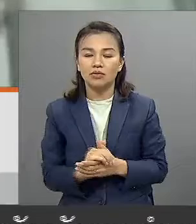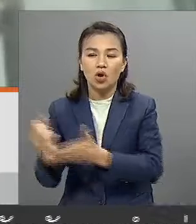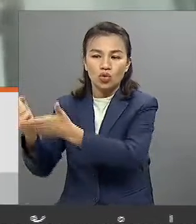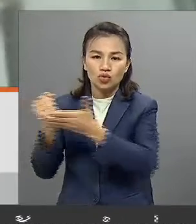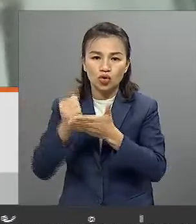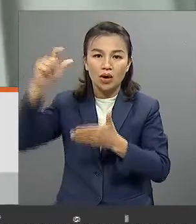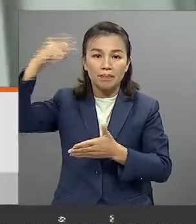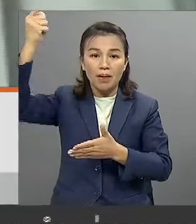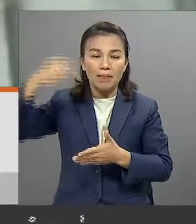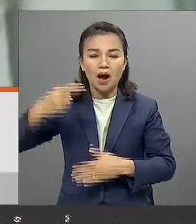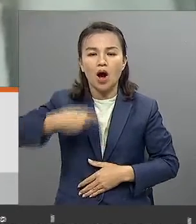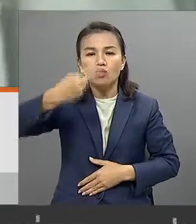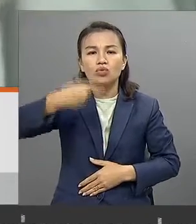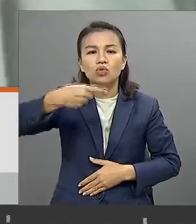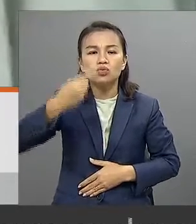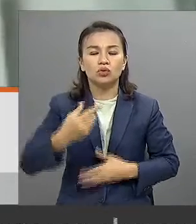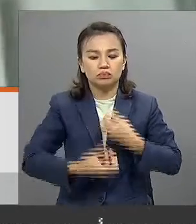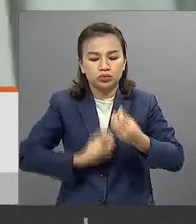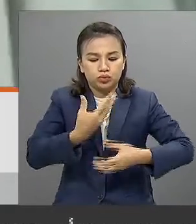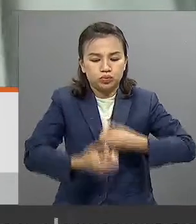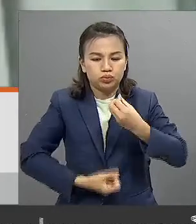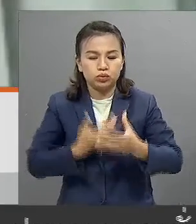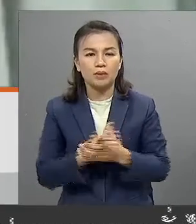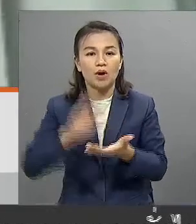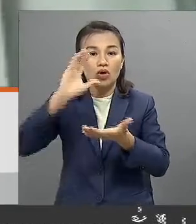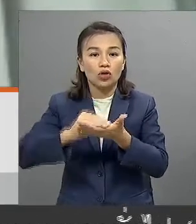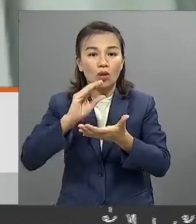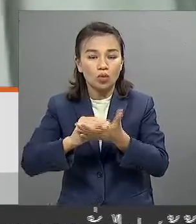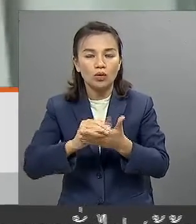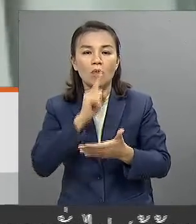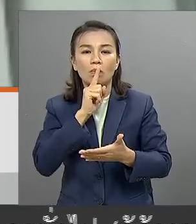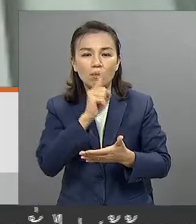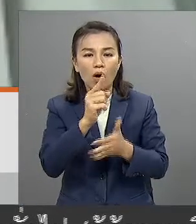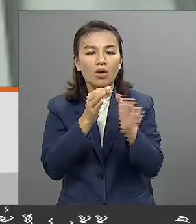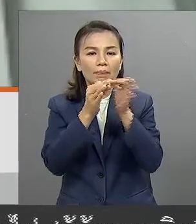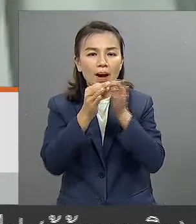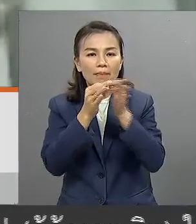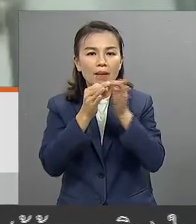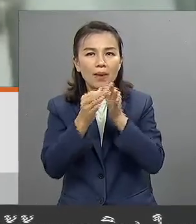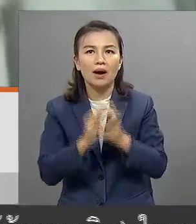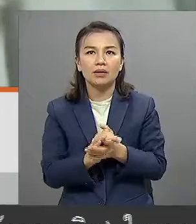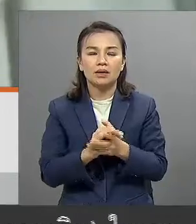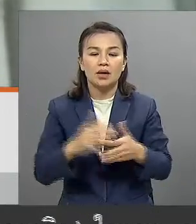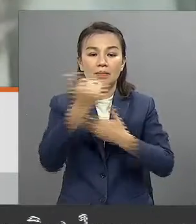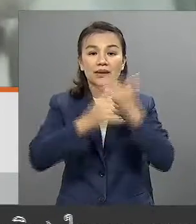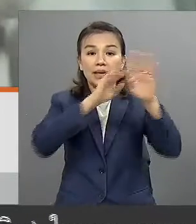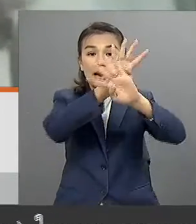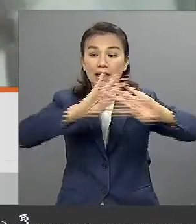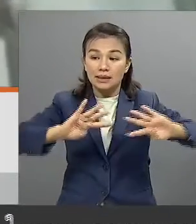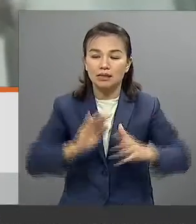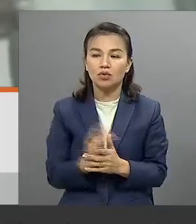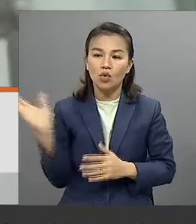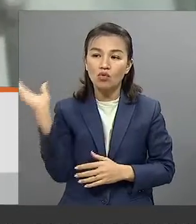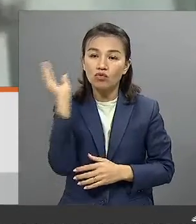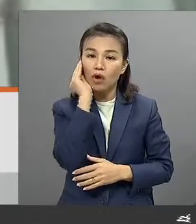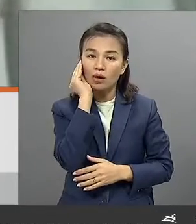แสดงความคิดเห็นเข้ามาอัพเดทเข้ามาอธิบายนะครับและอาเซียนจะรับฟังนะคะอันนี้สำคัญมากเพราะว่านั่น